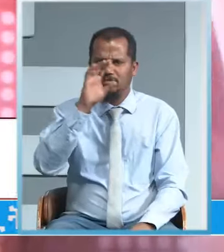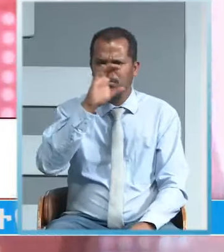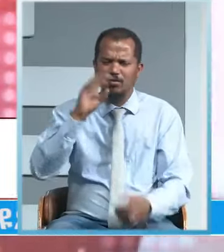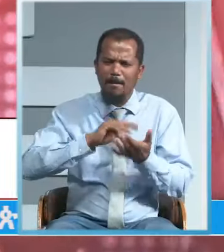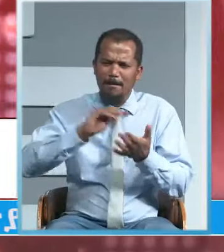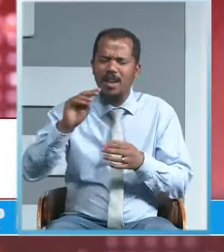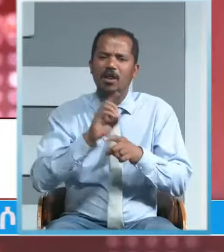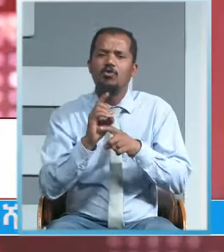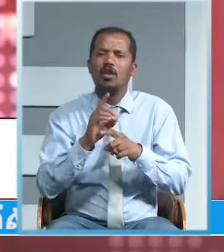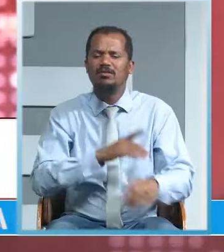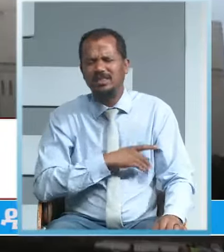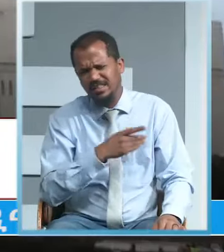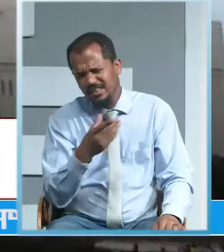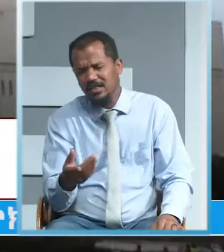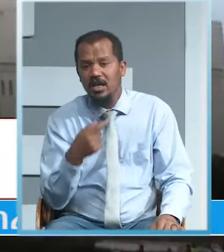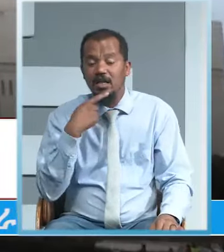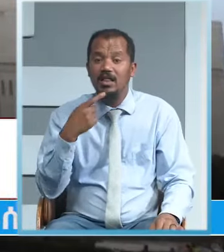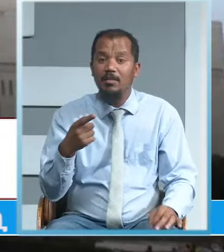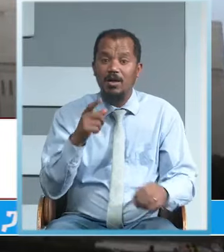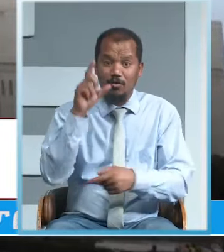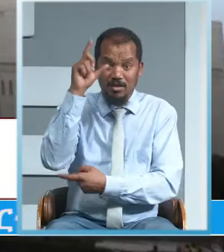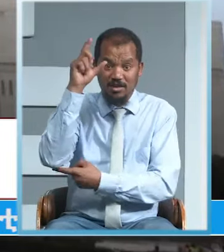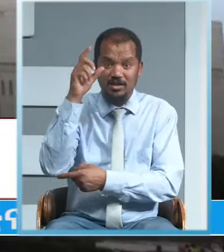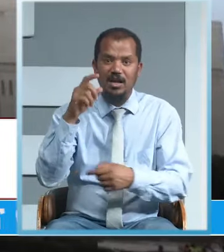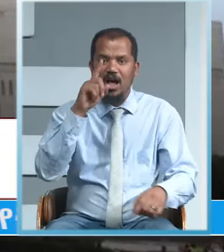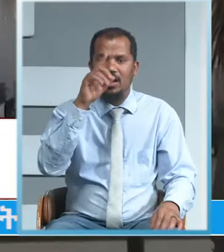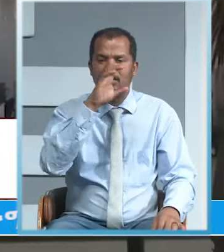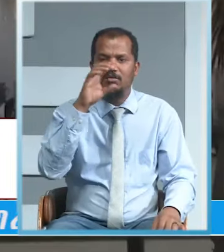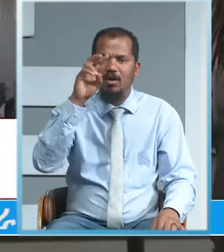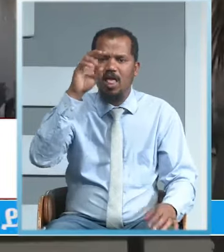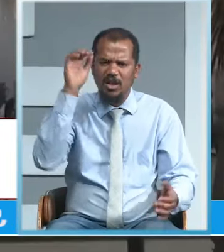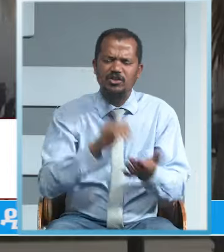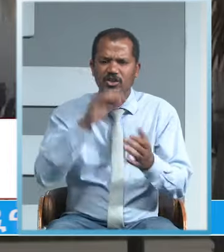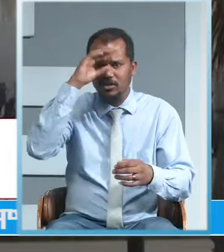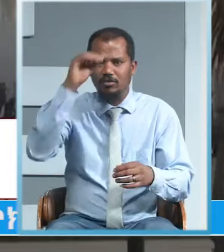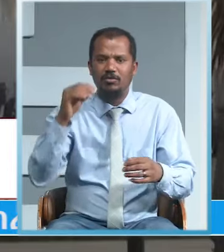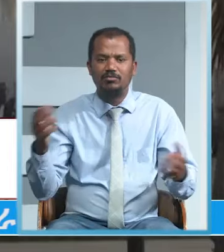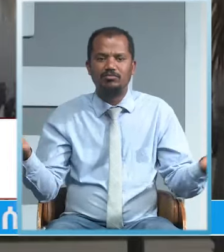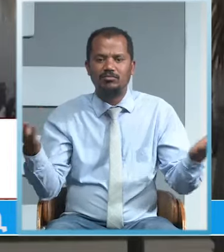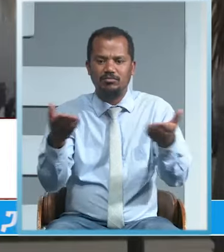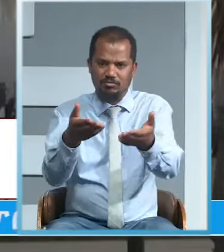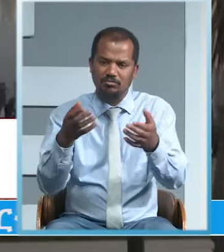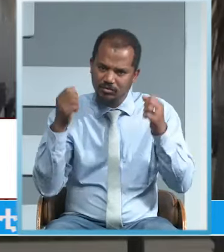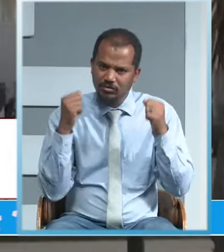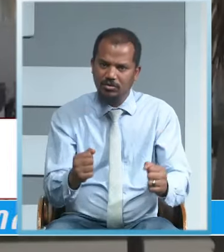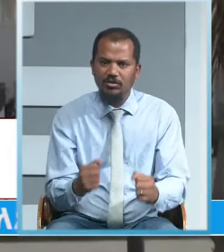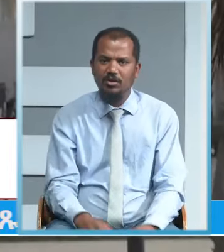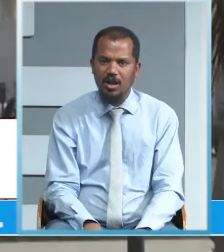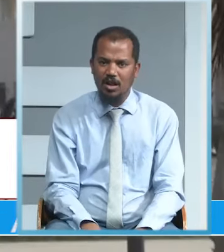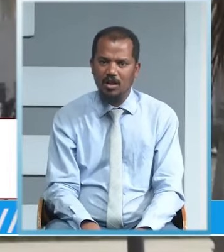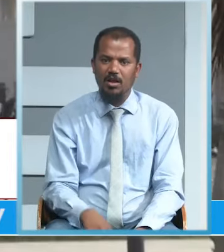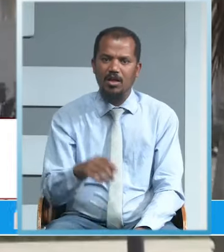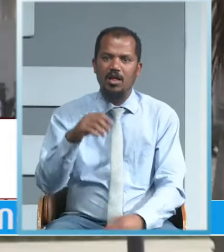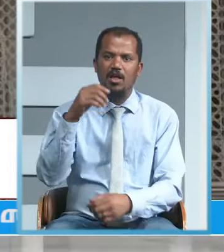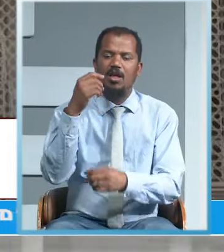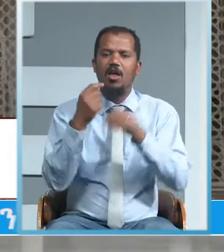ሚሊዮን ዶላር ወጪ ተደርጎበታል የተባለው መስጂድ 120 ሺህ ሰዎችን ማስተናገድ ይችላል።